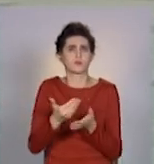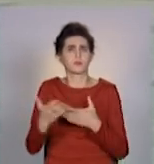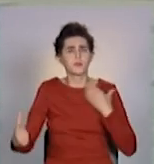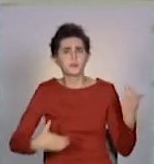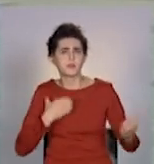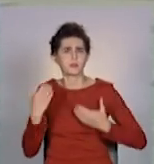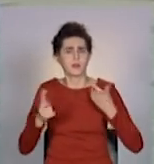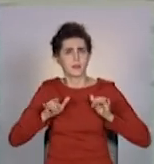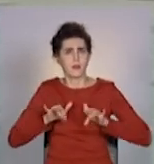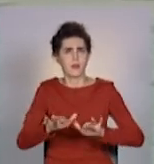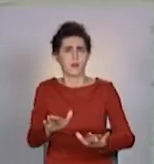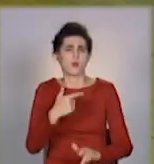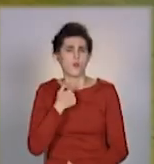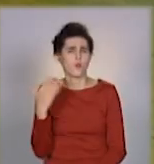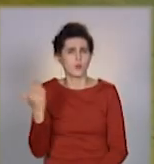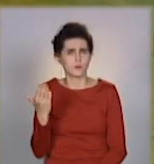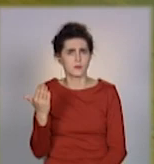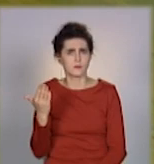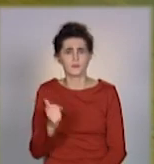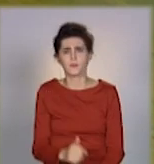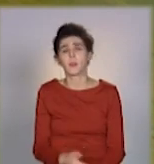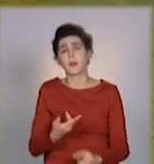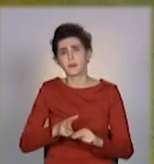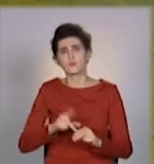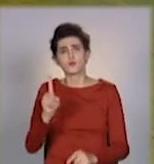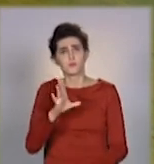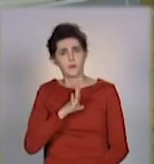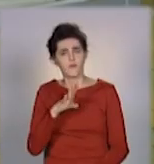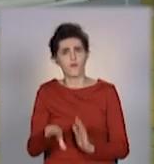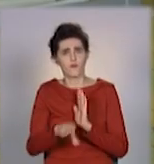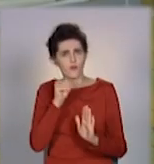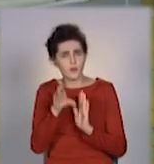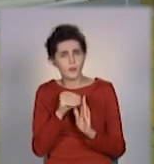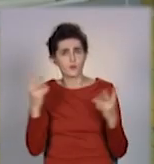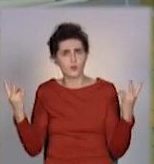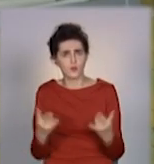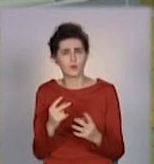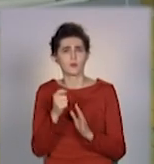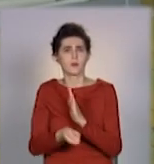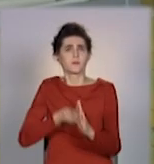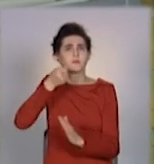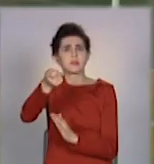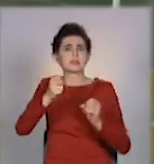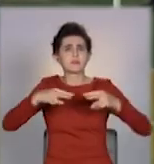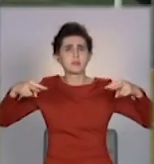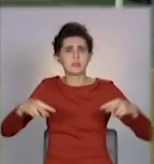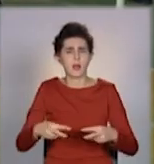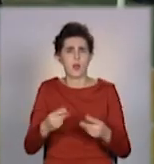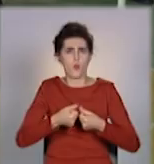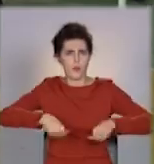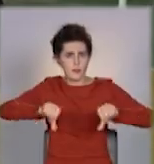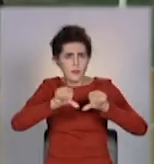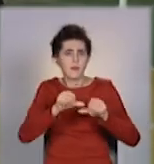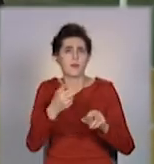з правом голосу. Щоб проголосувати, вимушеним мігрантам потрібно звернутися до відділу ведення реєстру виборців із